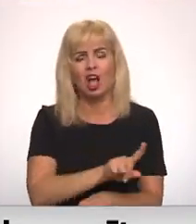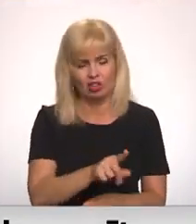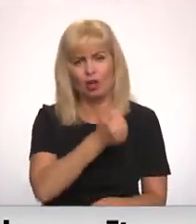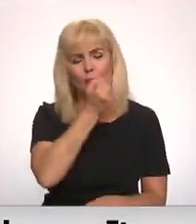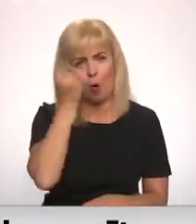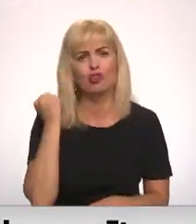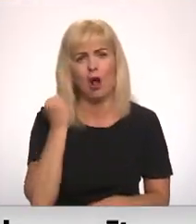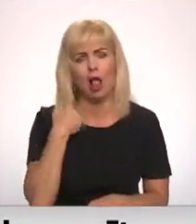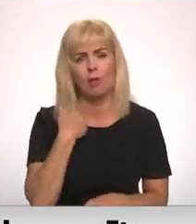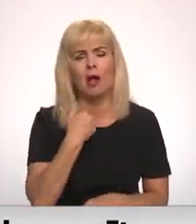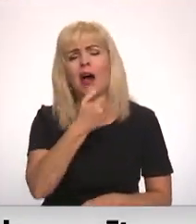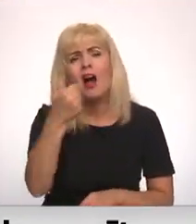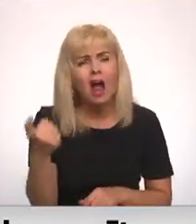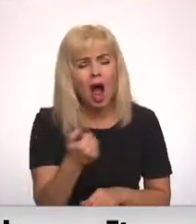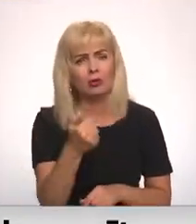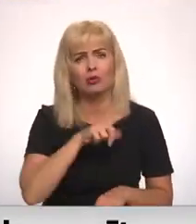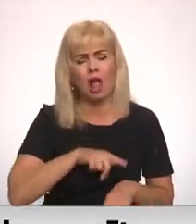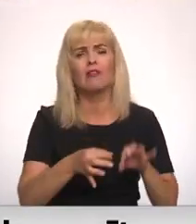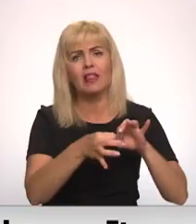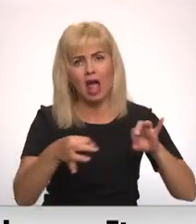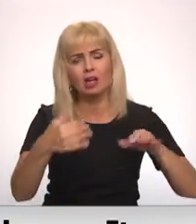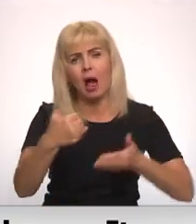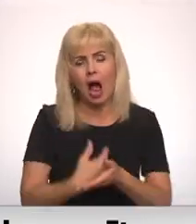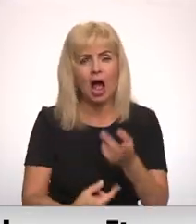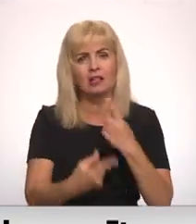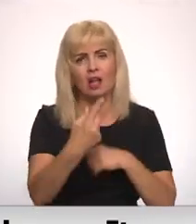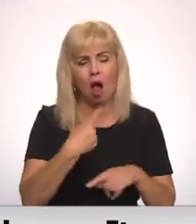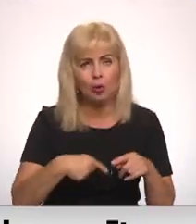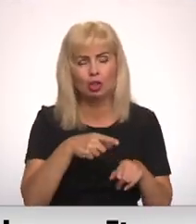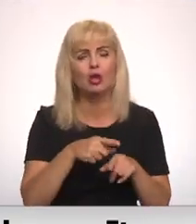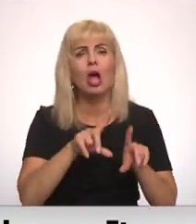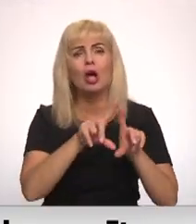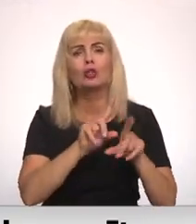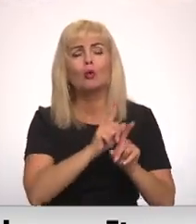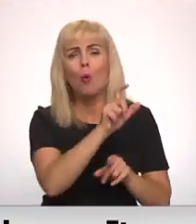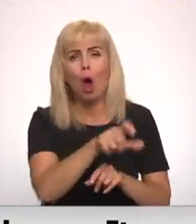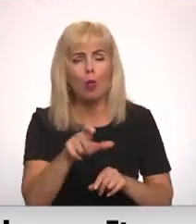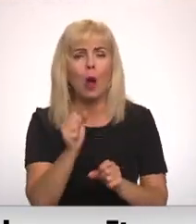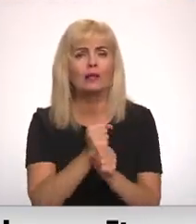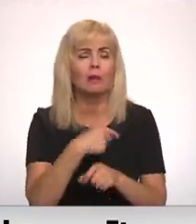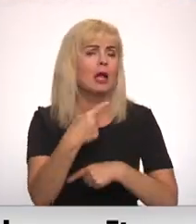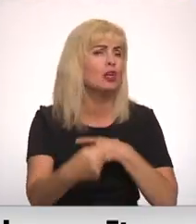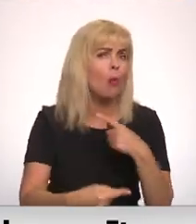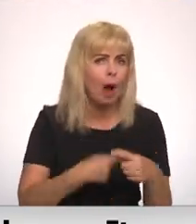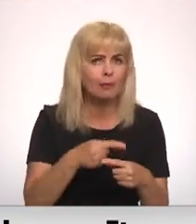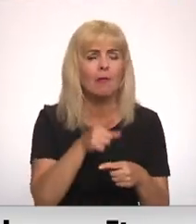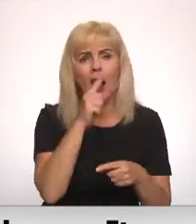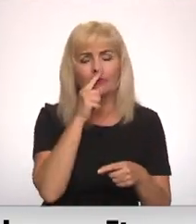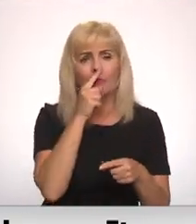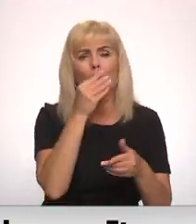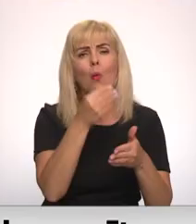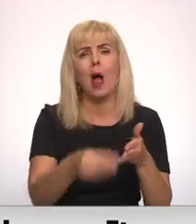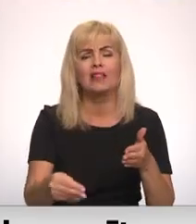nožēloni. Tik gadus pēc Latvijas neatkarības atjaunošanas, ka skolotāju darbs joprojām tiek